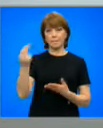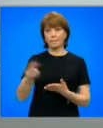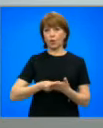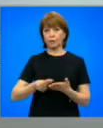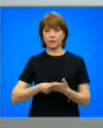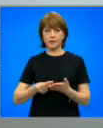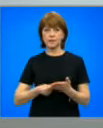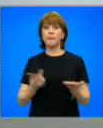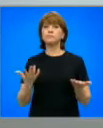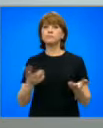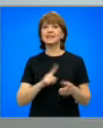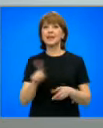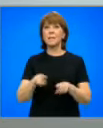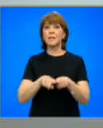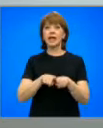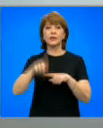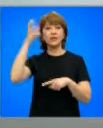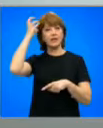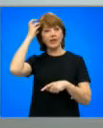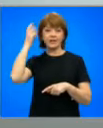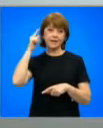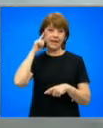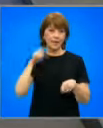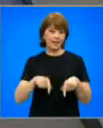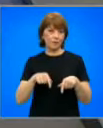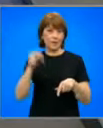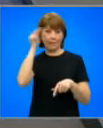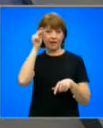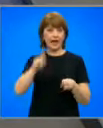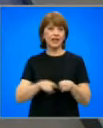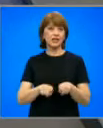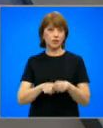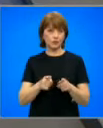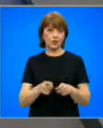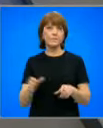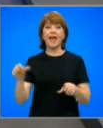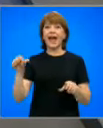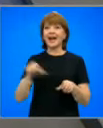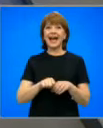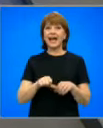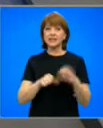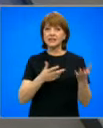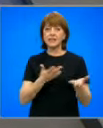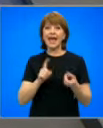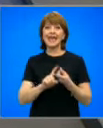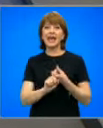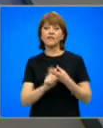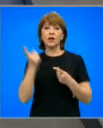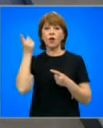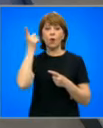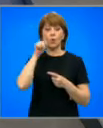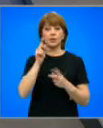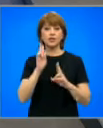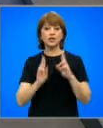засягащ неприятелските държави, сред които знаете е и България. И още за газа КЕВР решава утре с колко точно ще поскъпне.